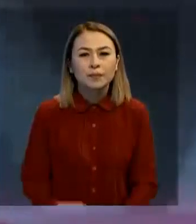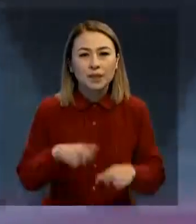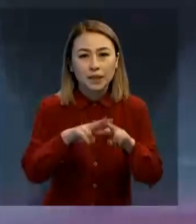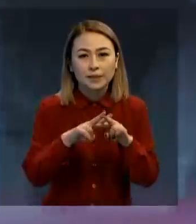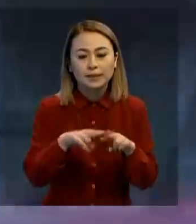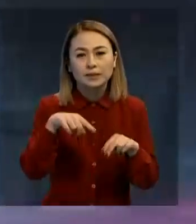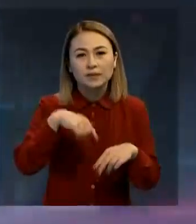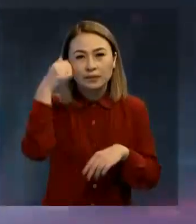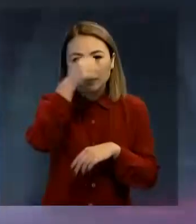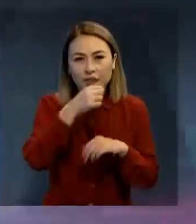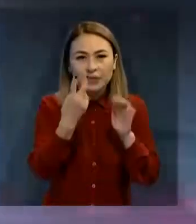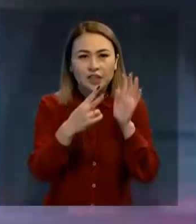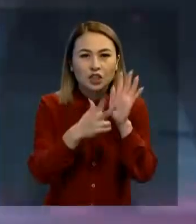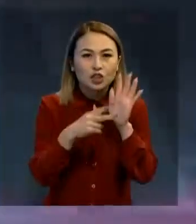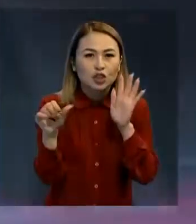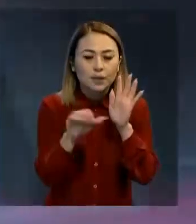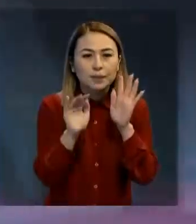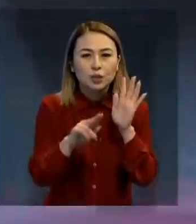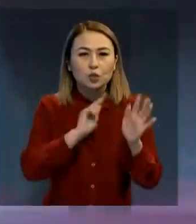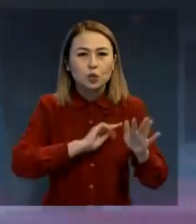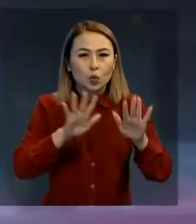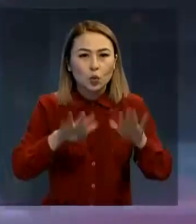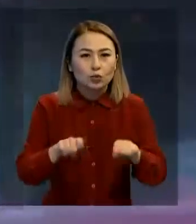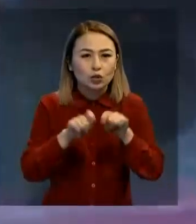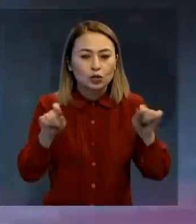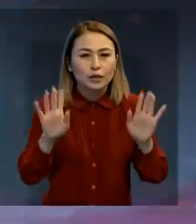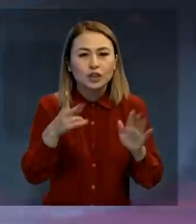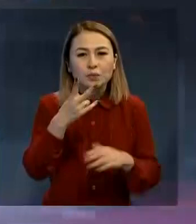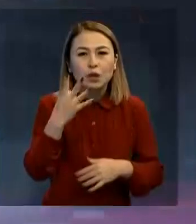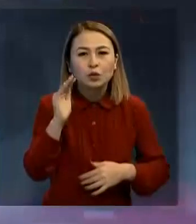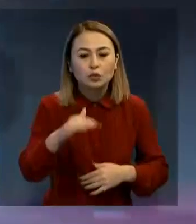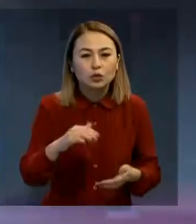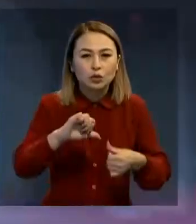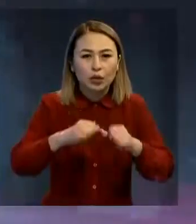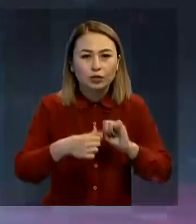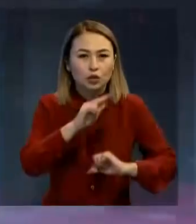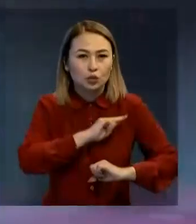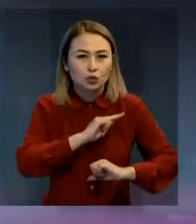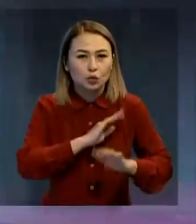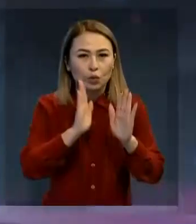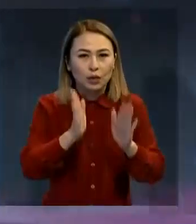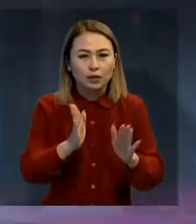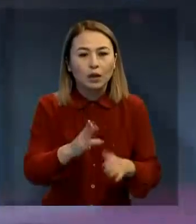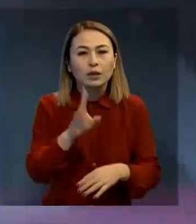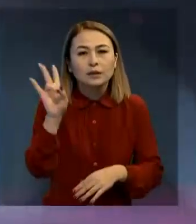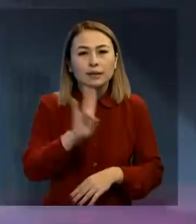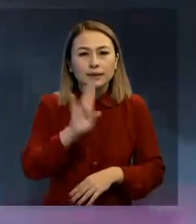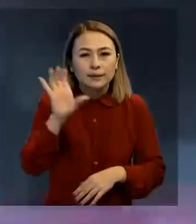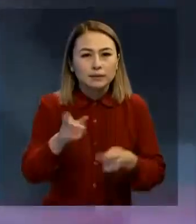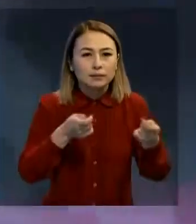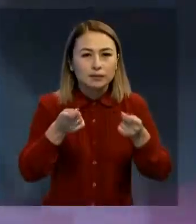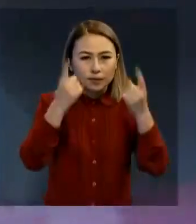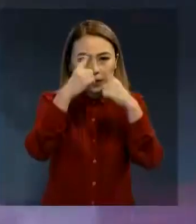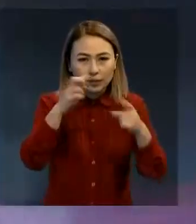Елордада биыл 28 жарым мың жұмыс орны құрылады. Оның 24 мыңы тұрақты жұмыс болмақ. Мұны бас шаһардың әкімі